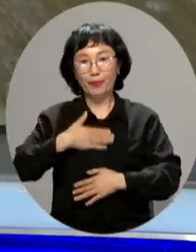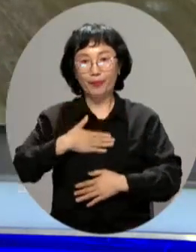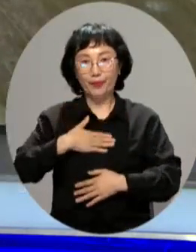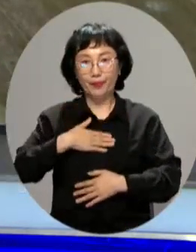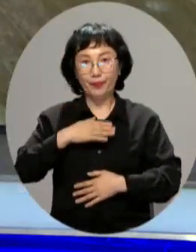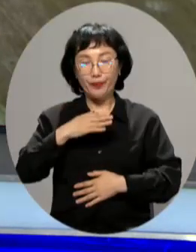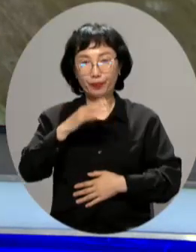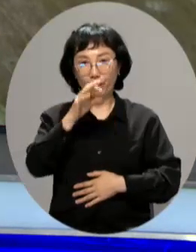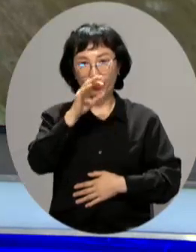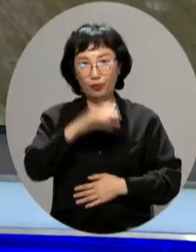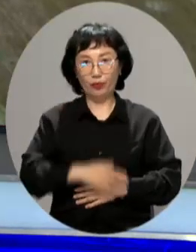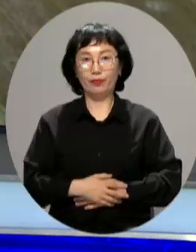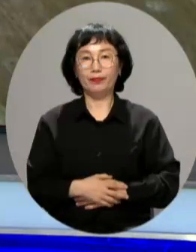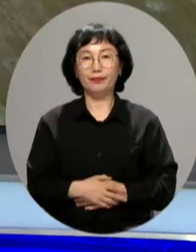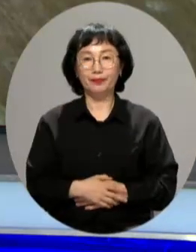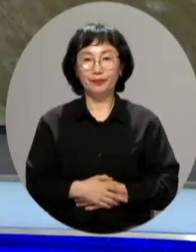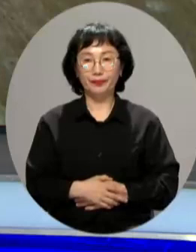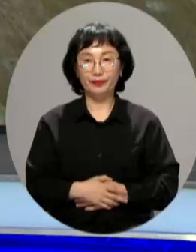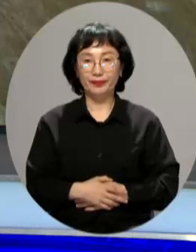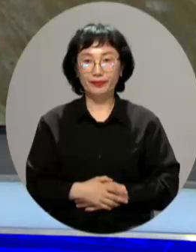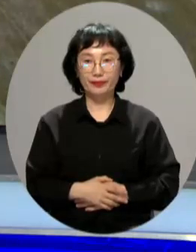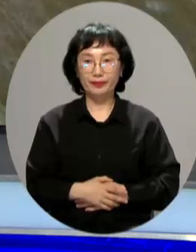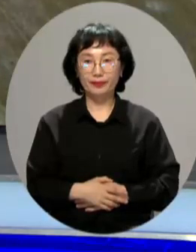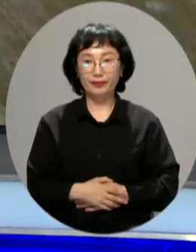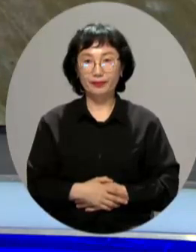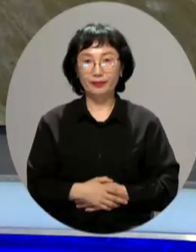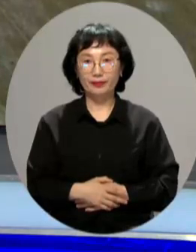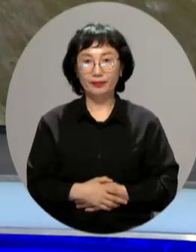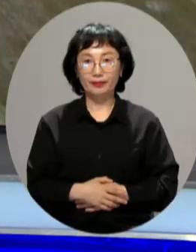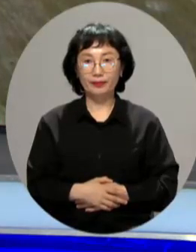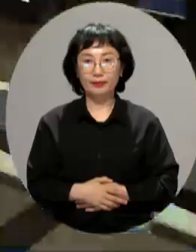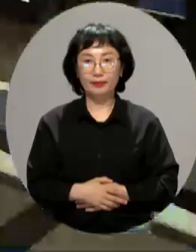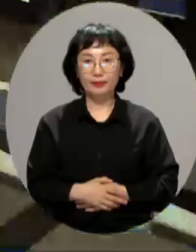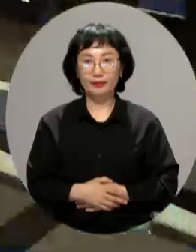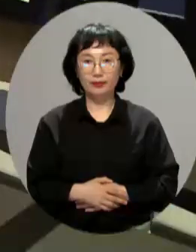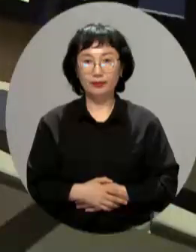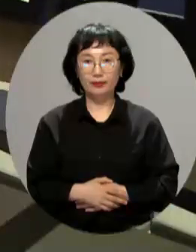나옵니다. 조수영 기자가 취재했습니다.